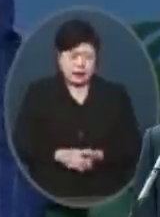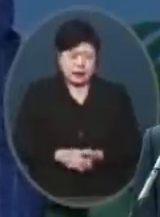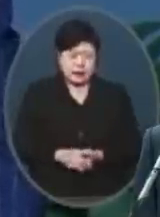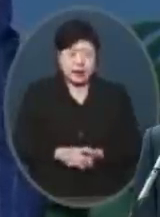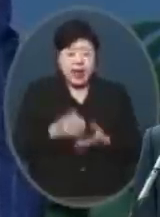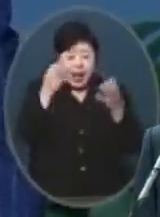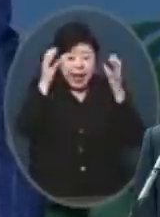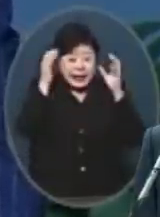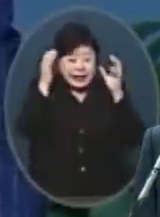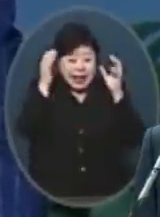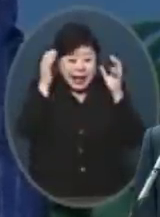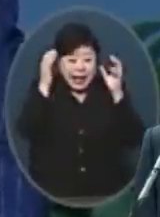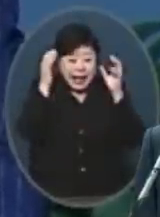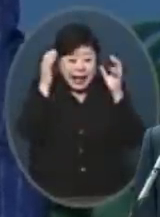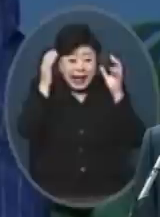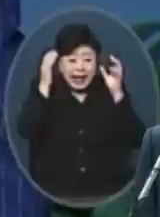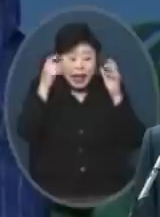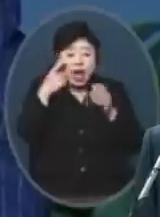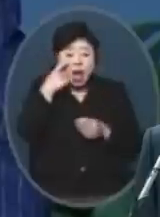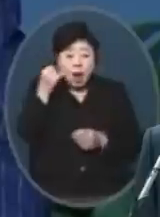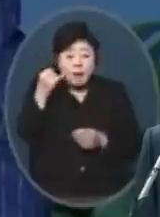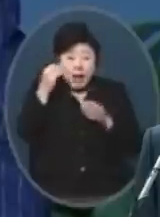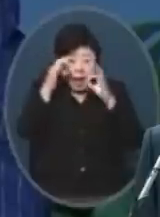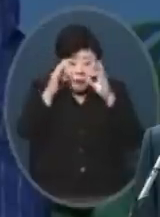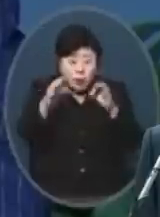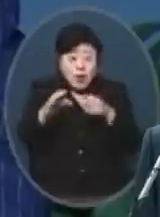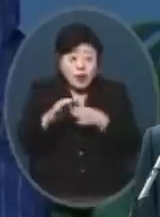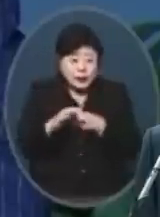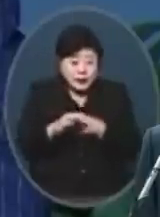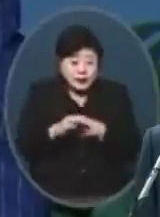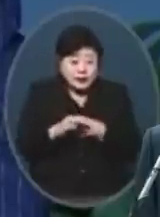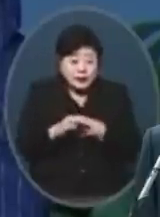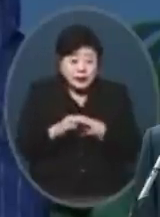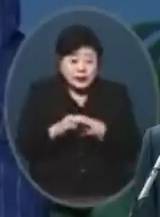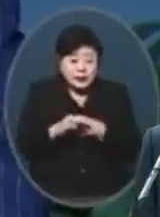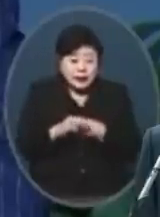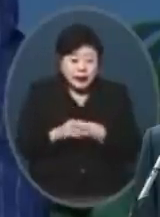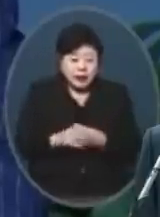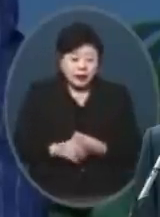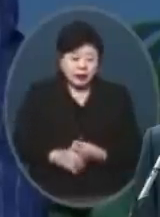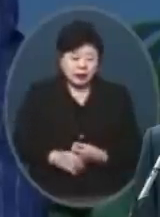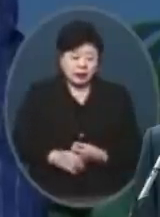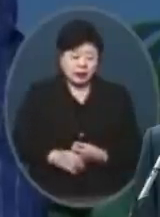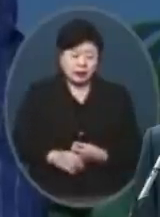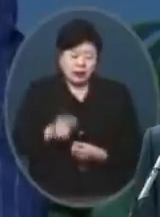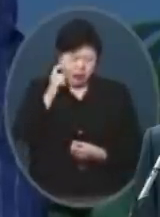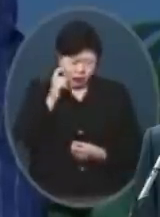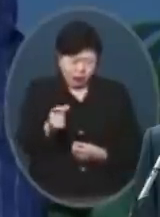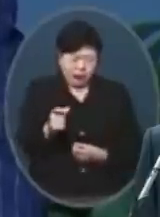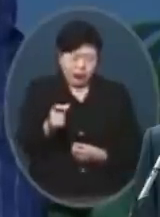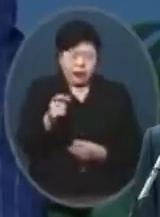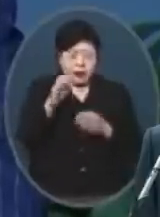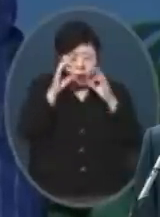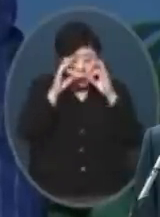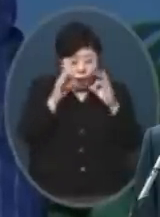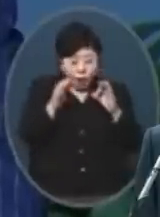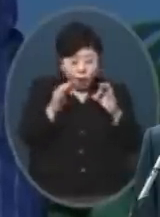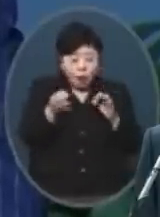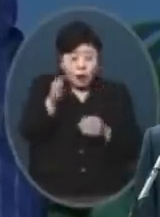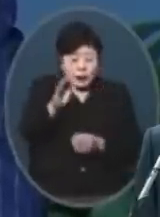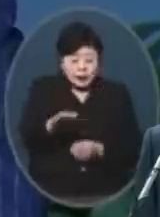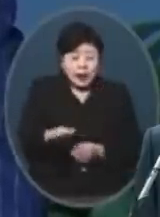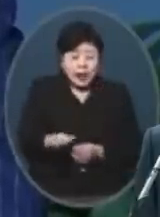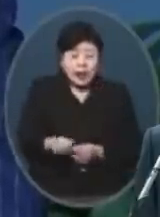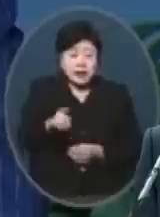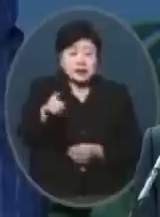어린이가 엄마를 보면 대단히 강한 존재로 보입니다. 그런데